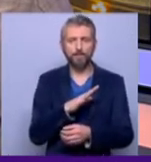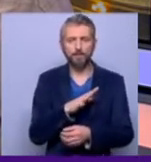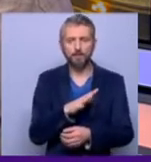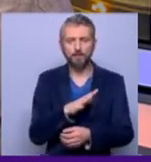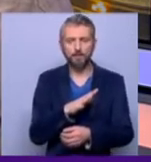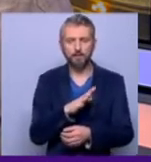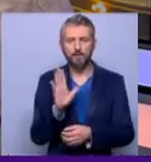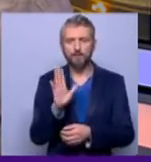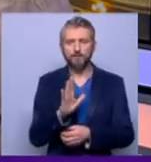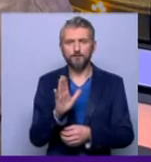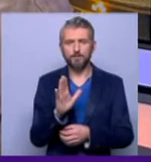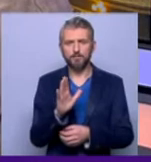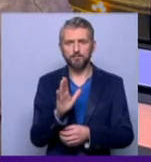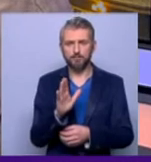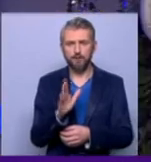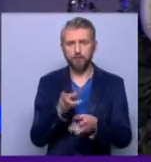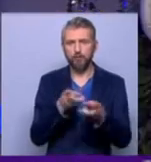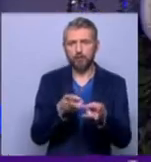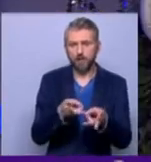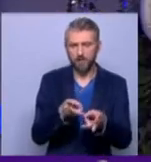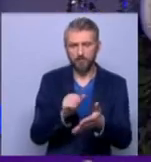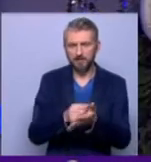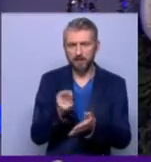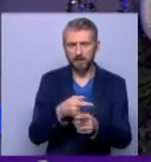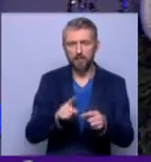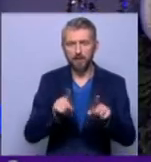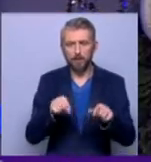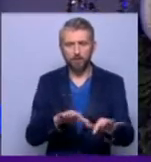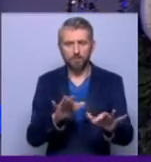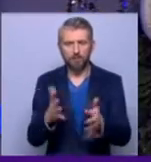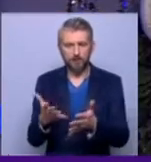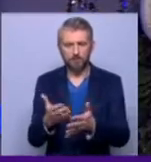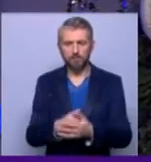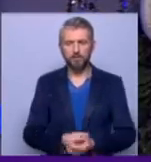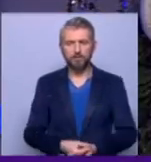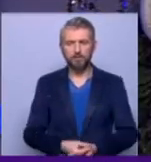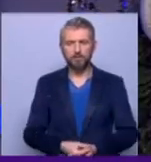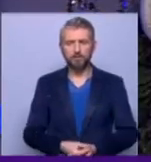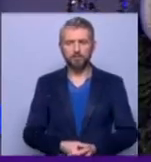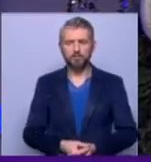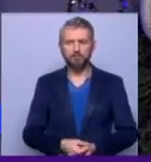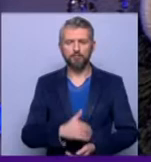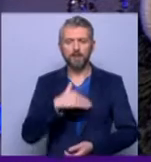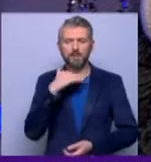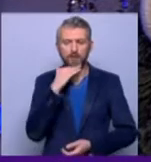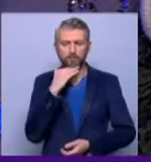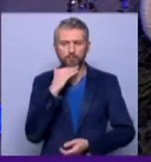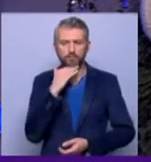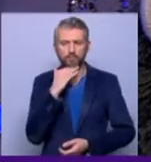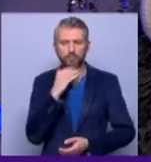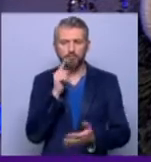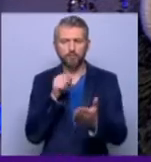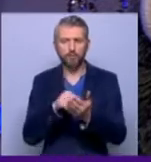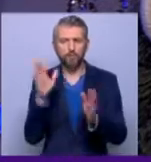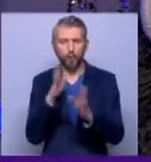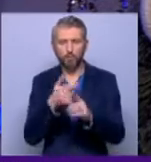в запальнике, в котле. Ну, то есть из-за этого. Это тоже момент. То есть достаточный приток воздуха, как бы, это